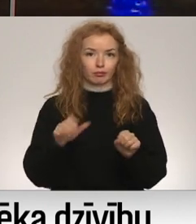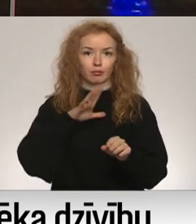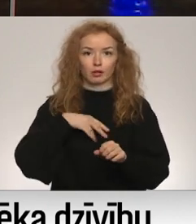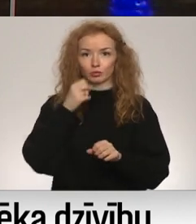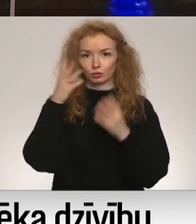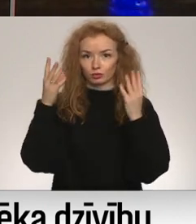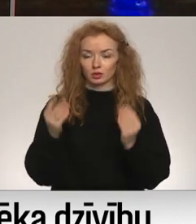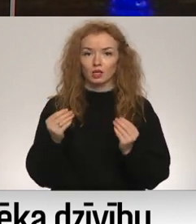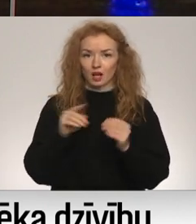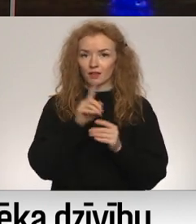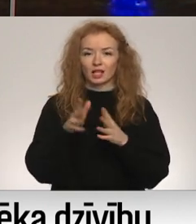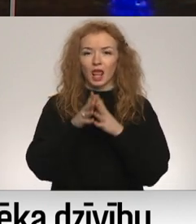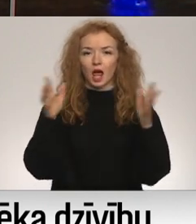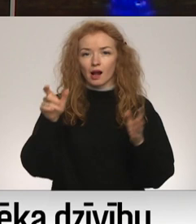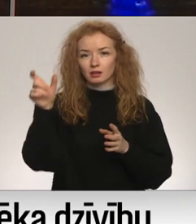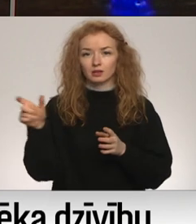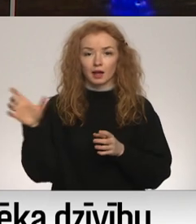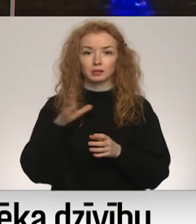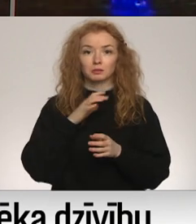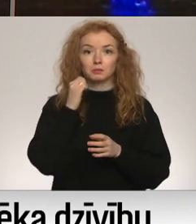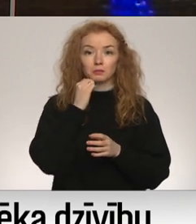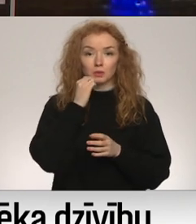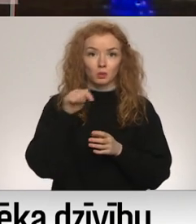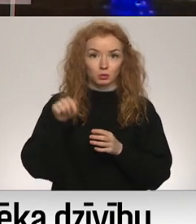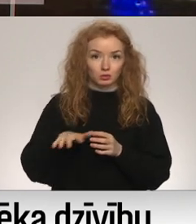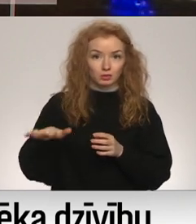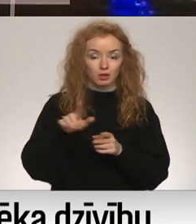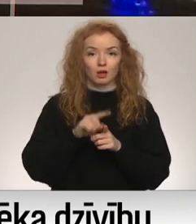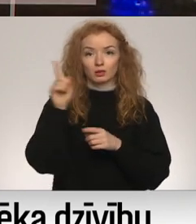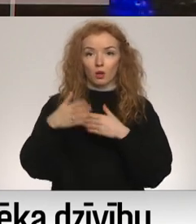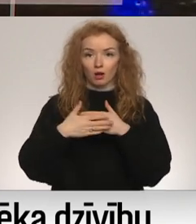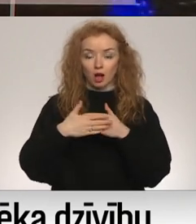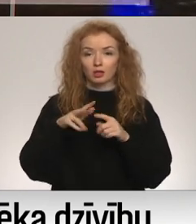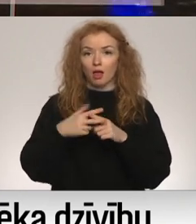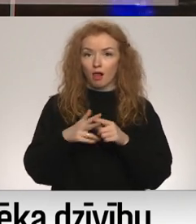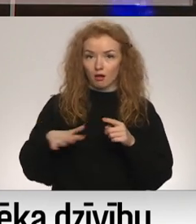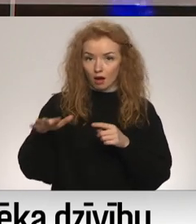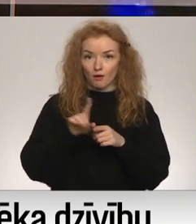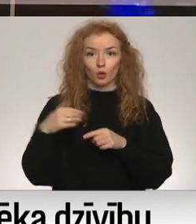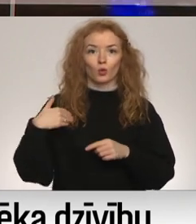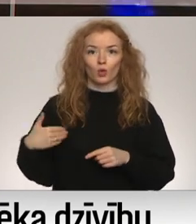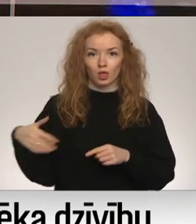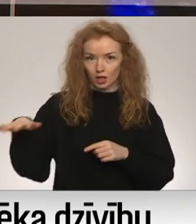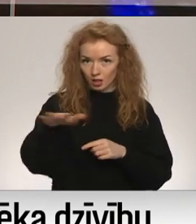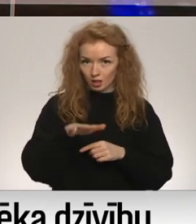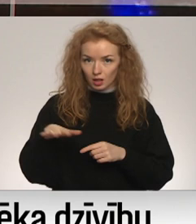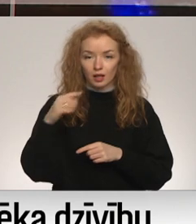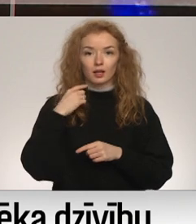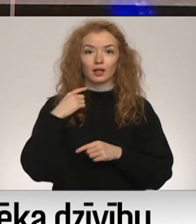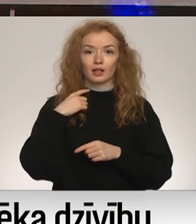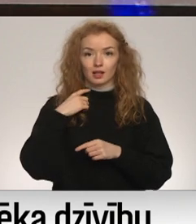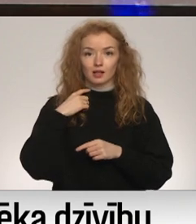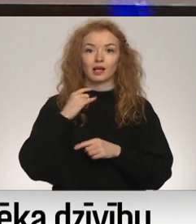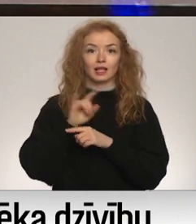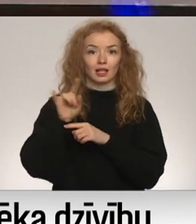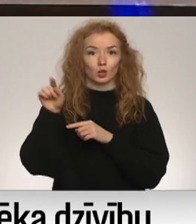lielākais atslēgto sadales tīkla klientu skaits bija Bauskā, kā arī Salkrastu, Jelgavas un Kuldīgas novadā. Rīgas starptautiskajā